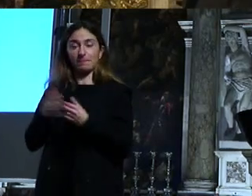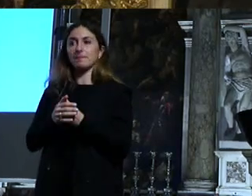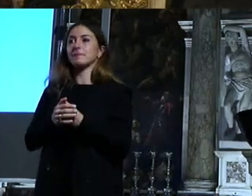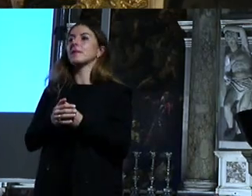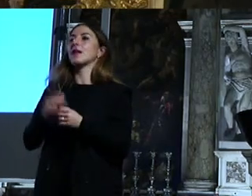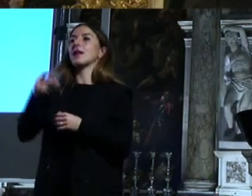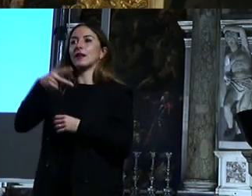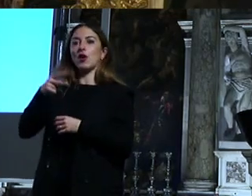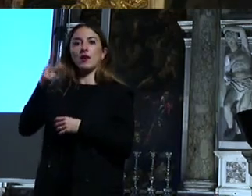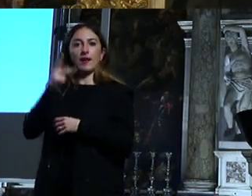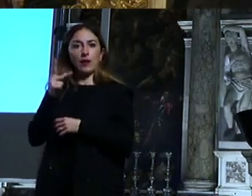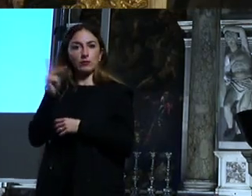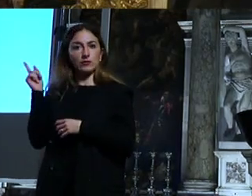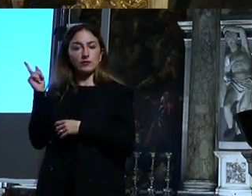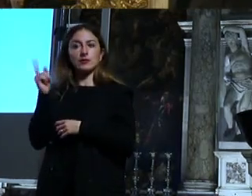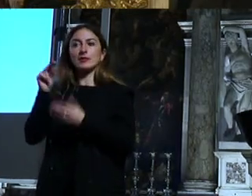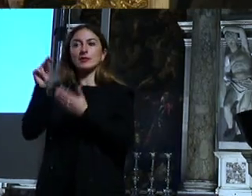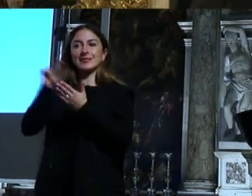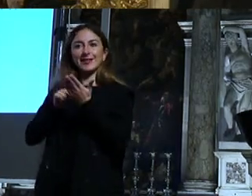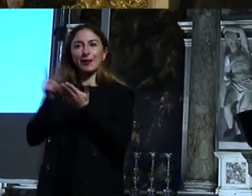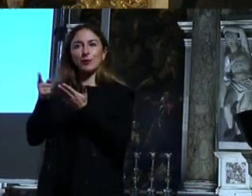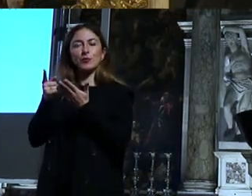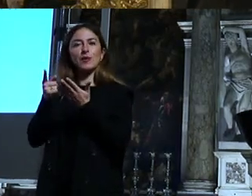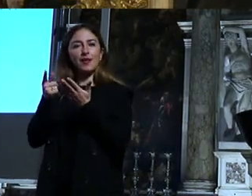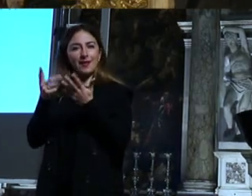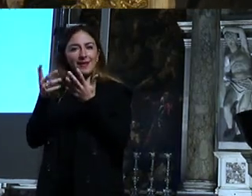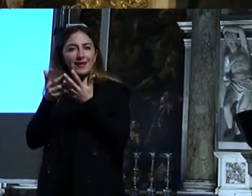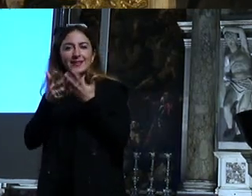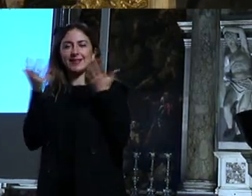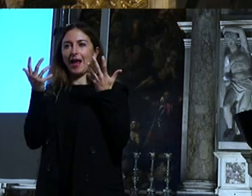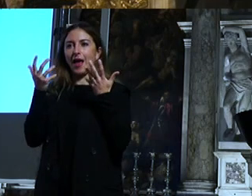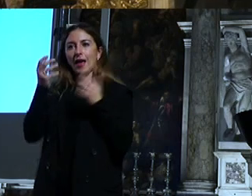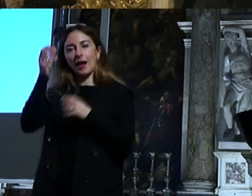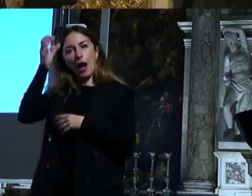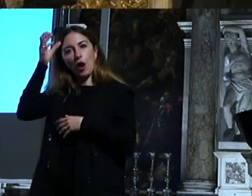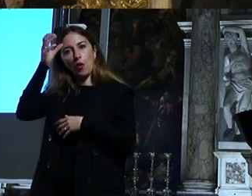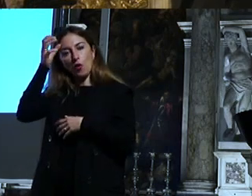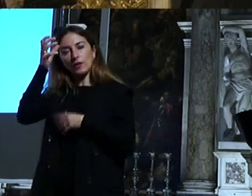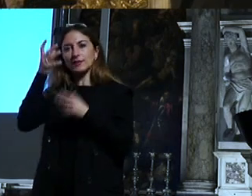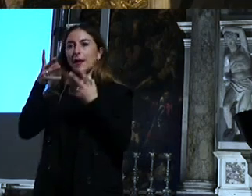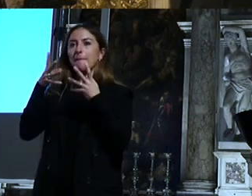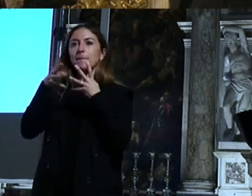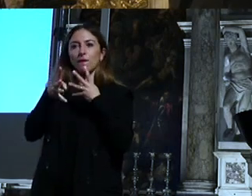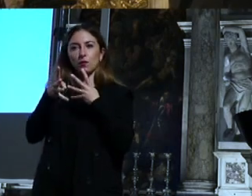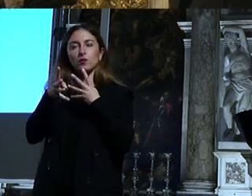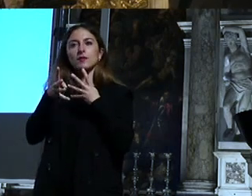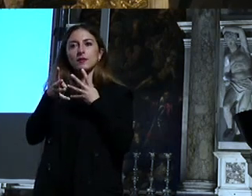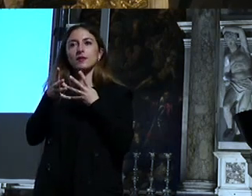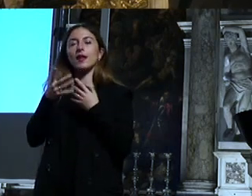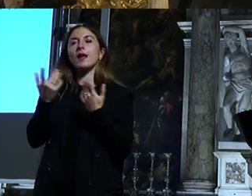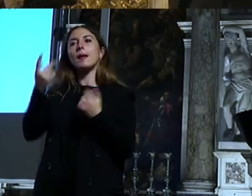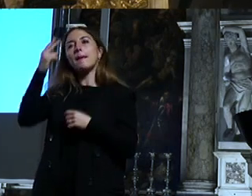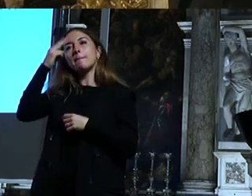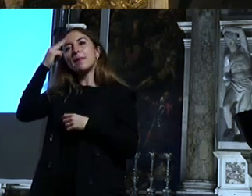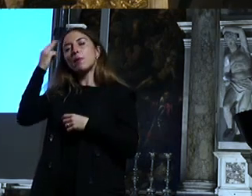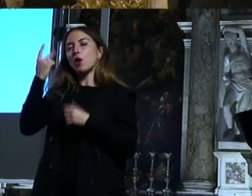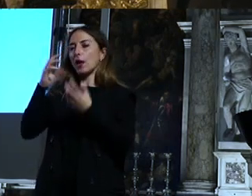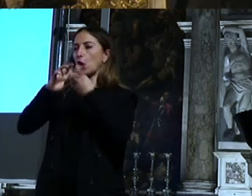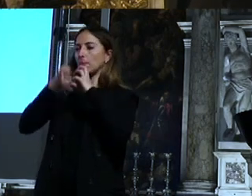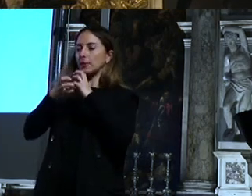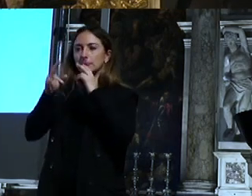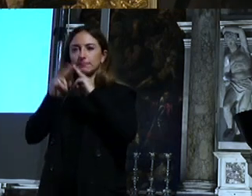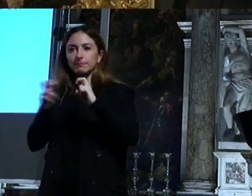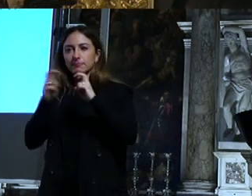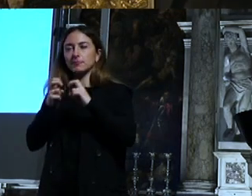Nicole Krause, con la sua scrittura limpida, colta e profonda, ha esplorato i complessi percorsi della memoria, cercando le